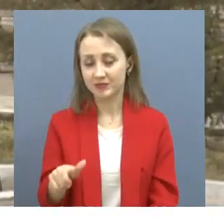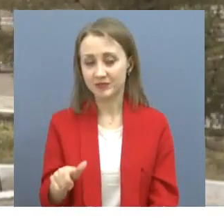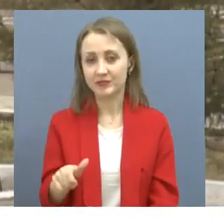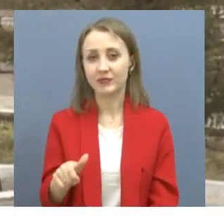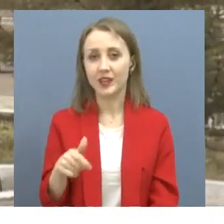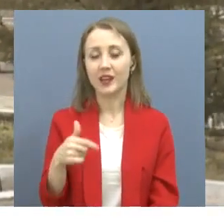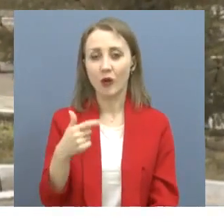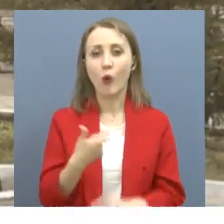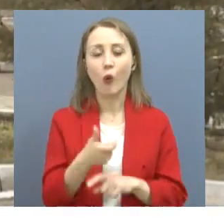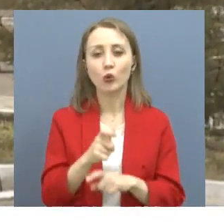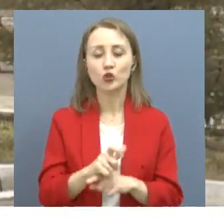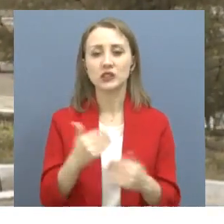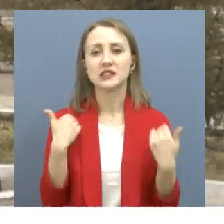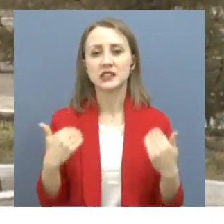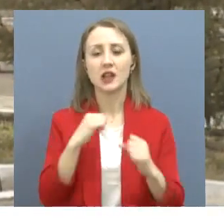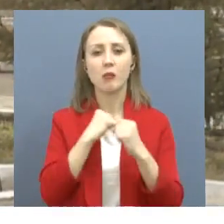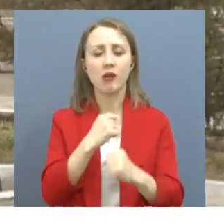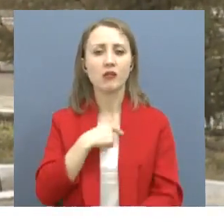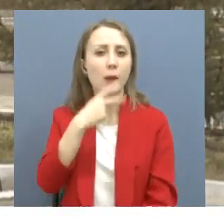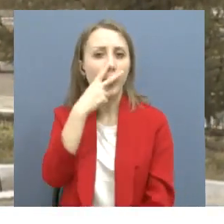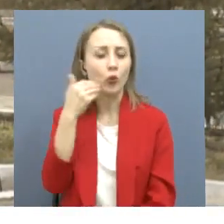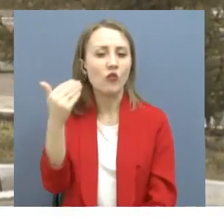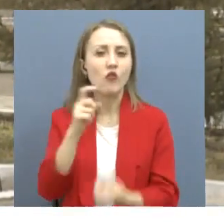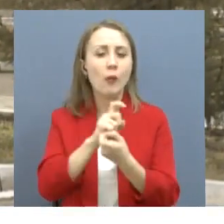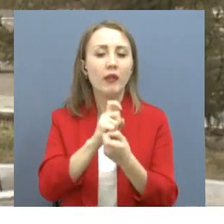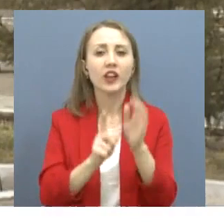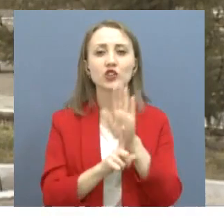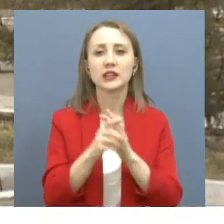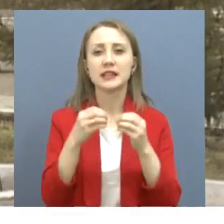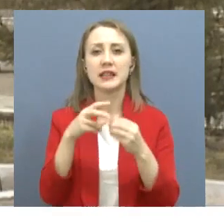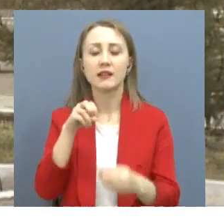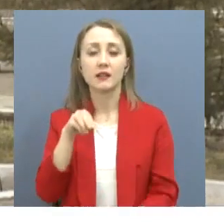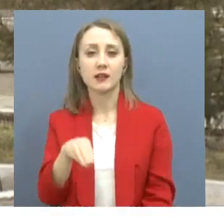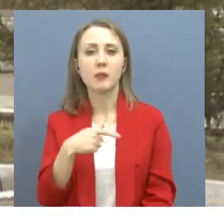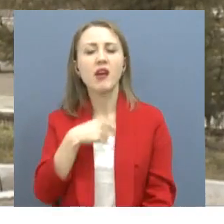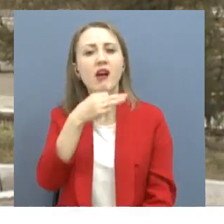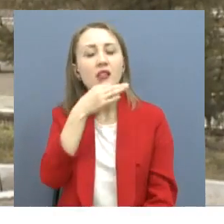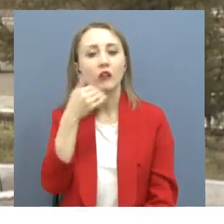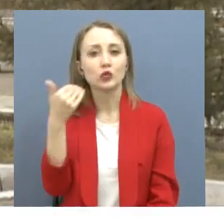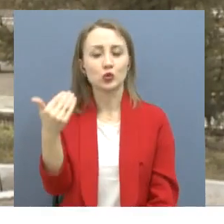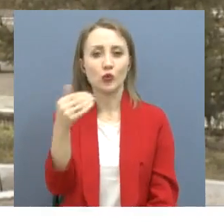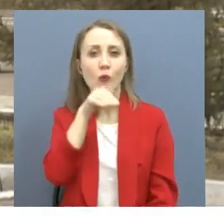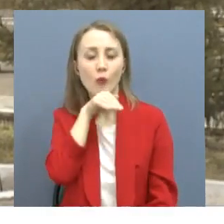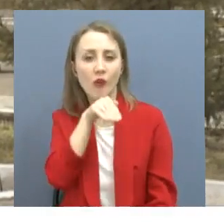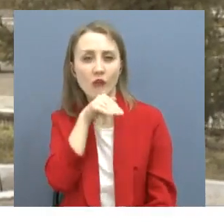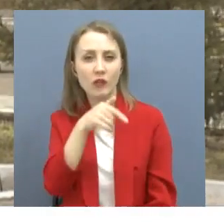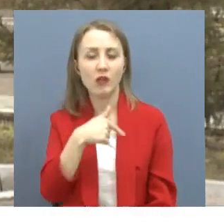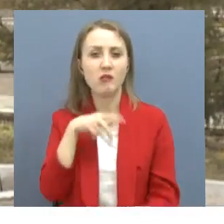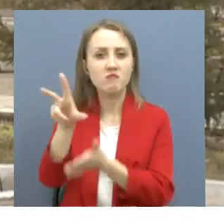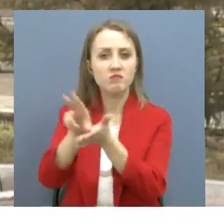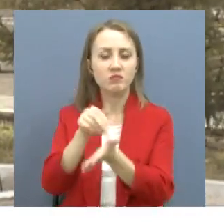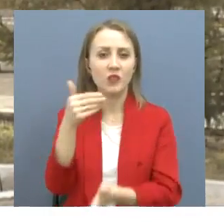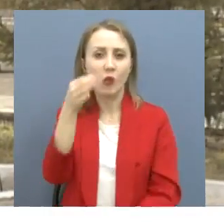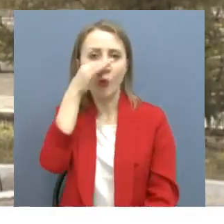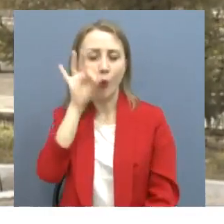Геннадий Головкин очень сильный боксер. Я смотрю его поединки, начиная с 10 лет. Мне нравится его тактика боя. Я использую технику на